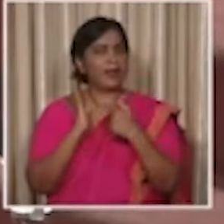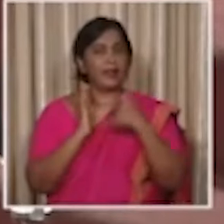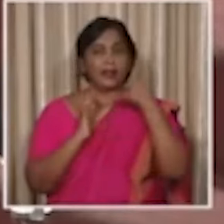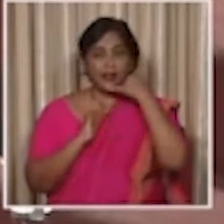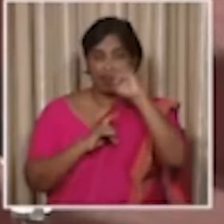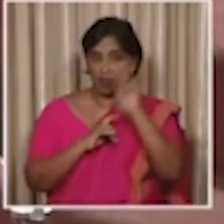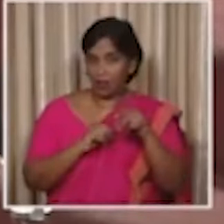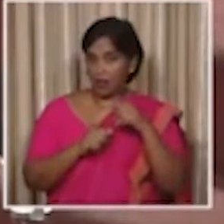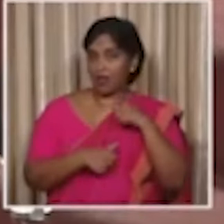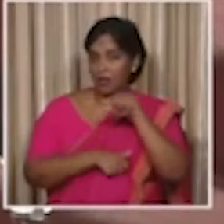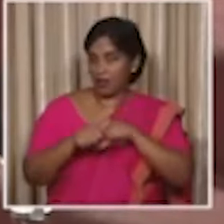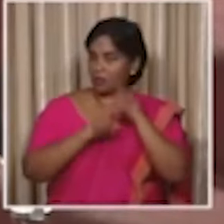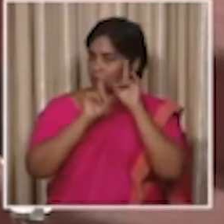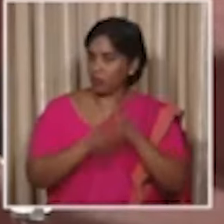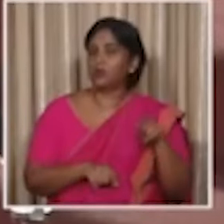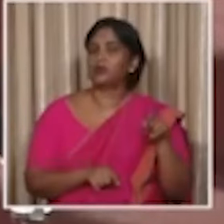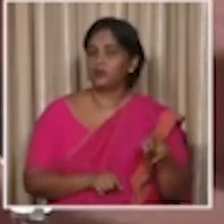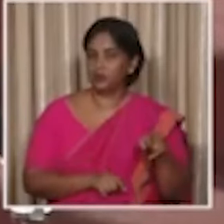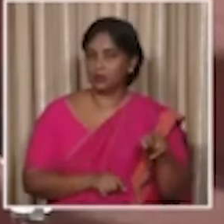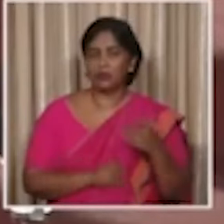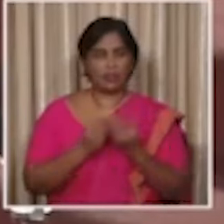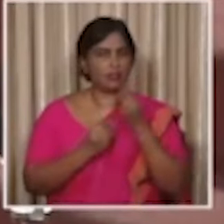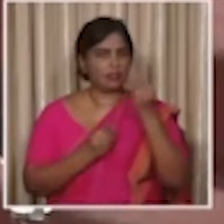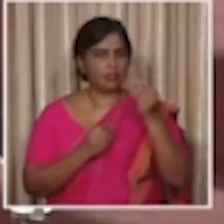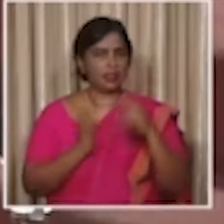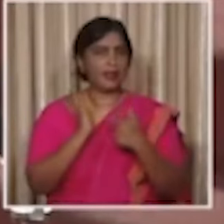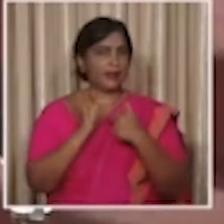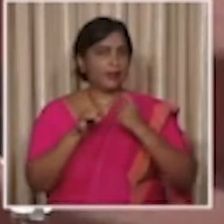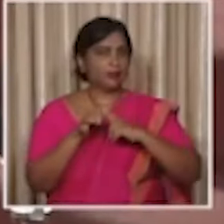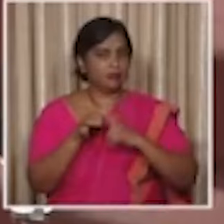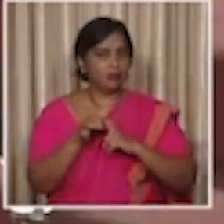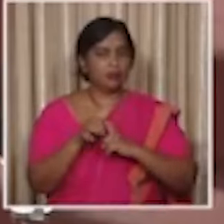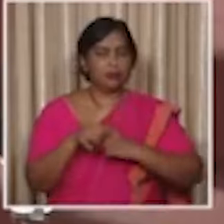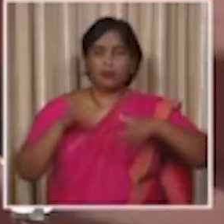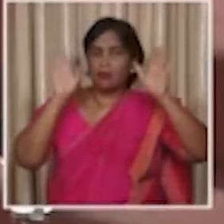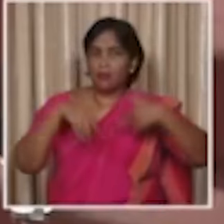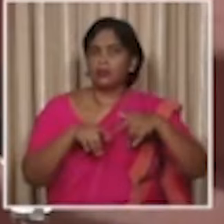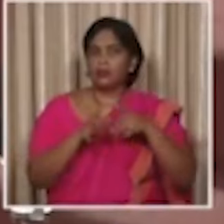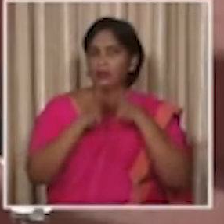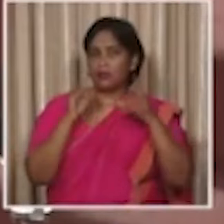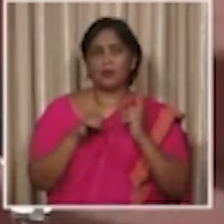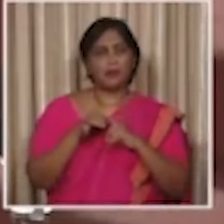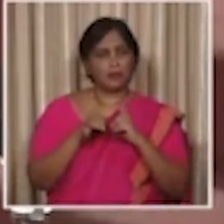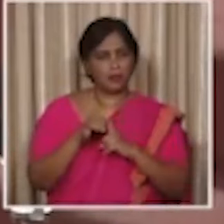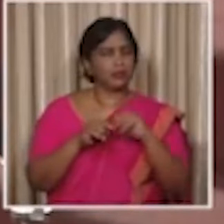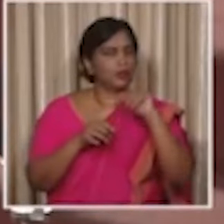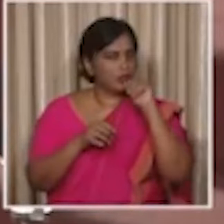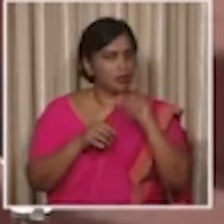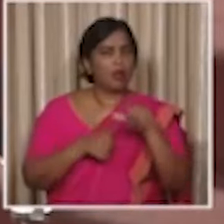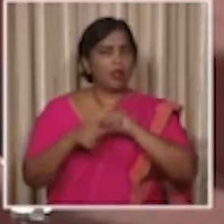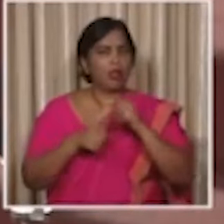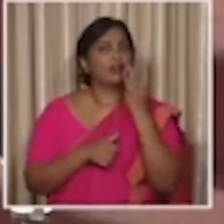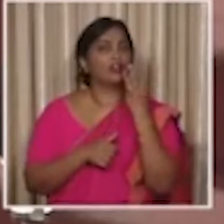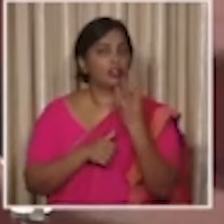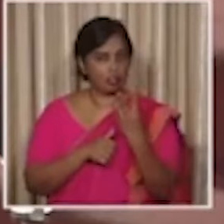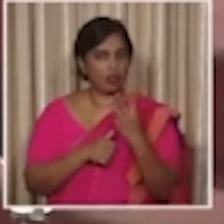ආයතනය මේ විදියට විශේෂයෙන්ම දැන් මේ දෙන්න නියමිතව තියෙන ටෙන්ඩර් පටිපාටි කැඳවපු ආකාරයේ ලොකු ප්‍රශ්නයක් තියෙනවා අත්ත වශයෙන්ම ආයතන තුනයි